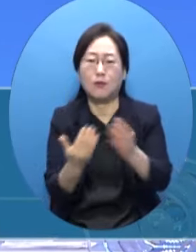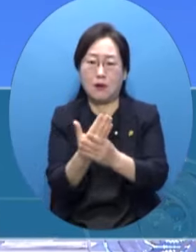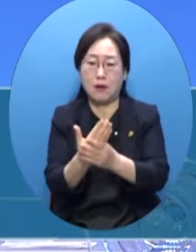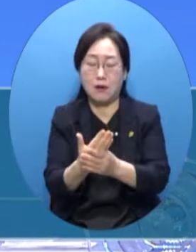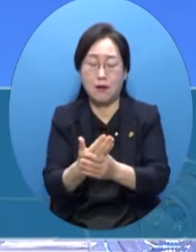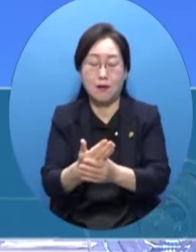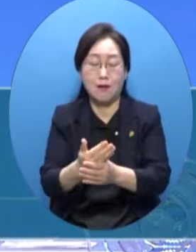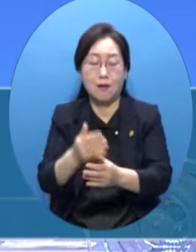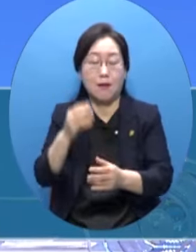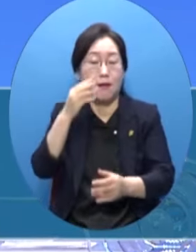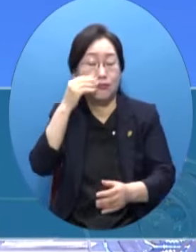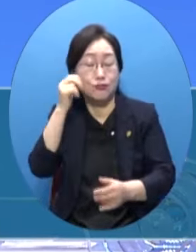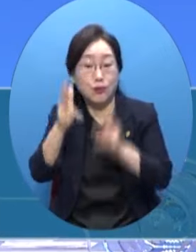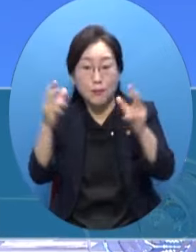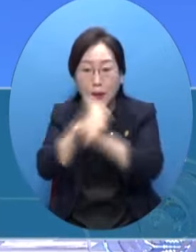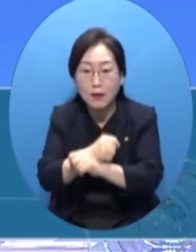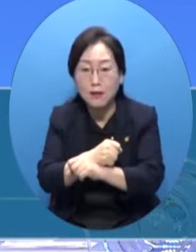사업이 무너지기도 하고